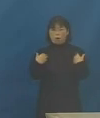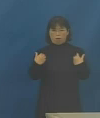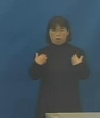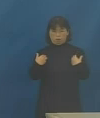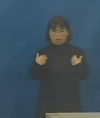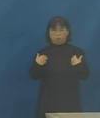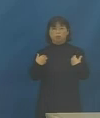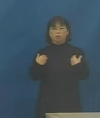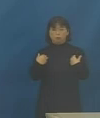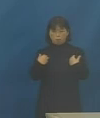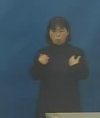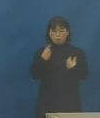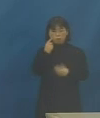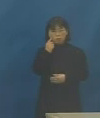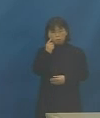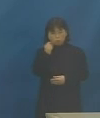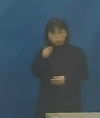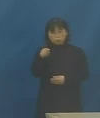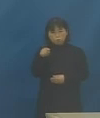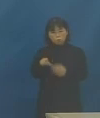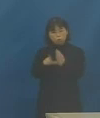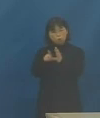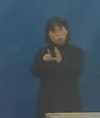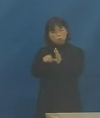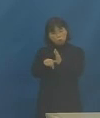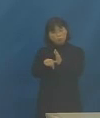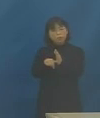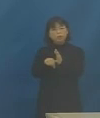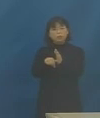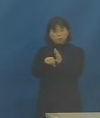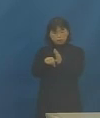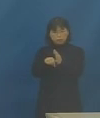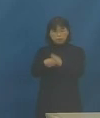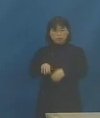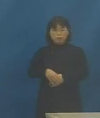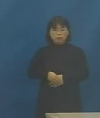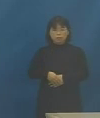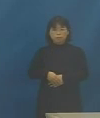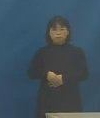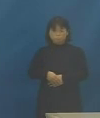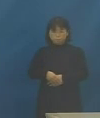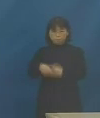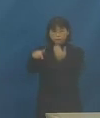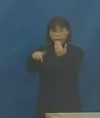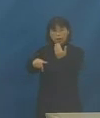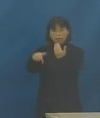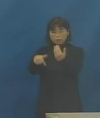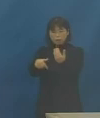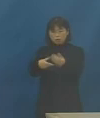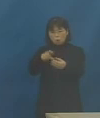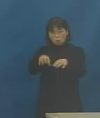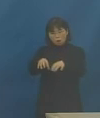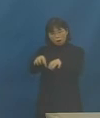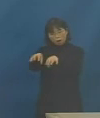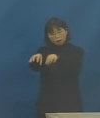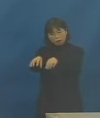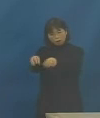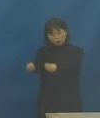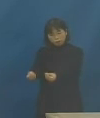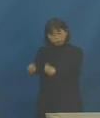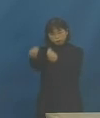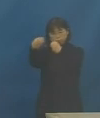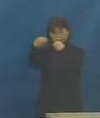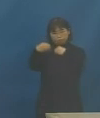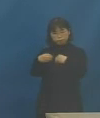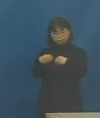おそらくこの時期に関西の繁華街の方から入ってきたのではないかと推定